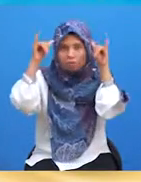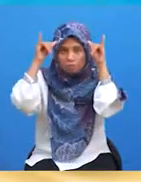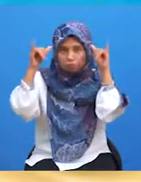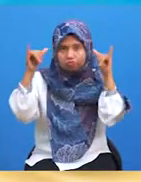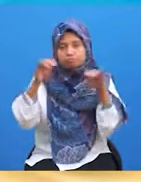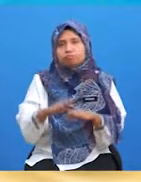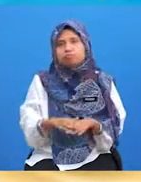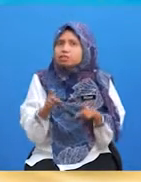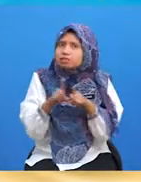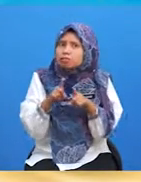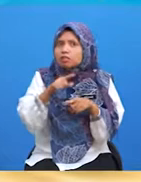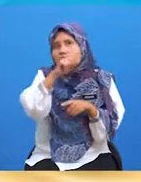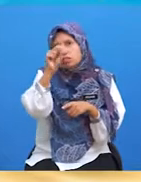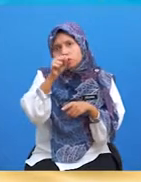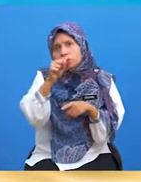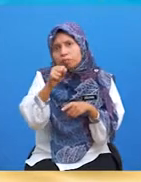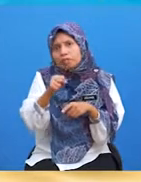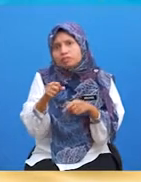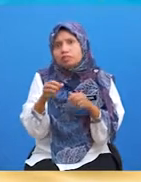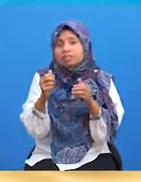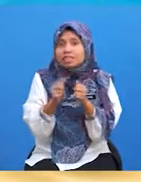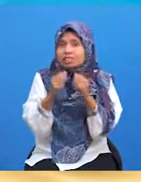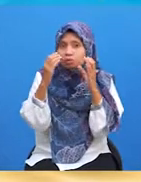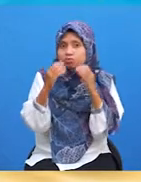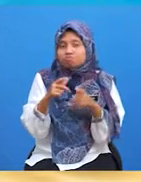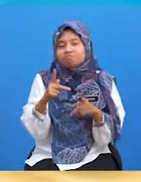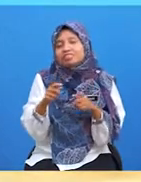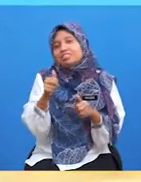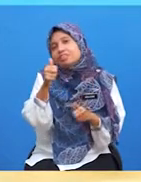cikgu? Kalau sama, bagus.